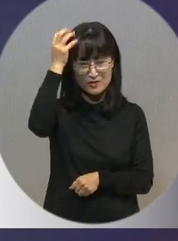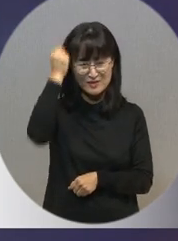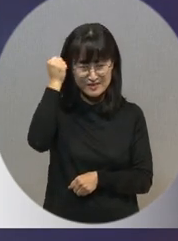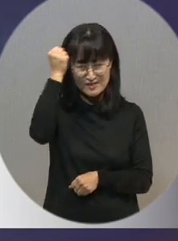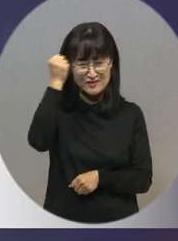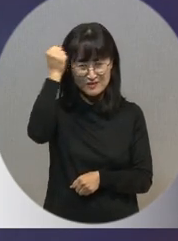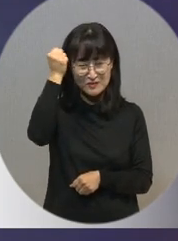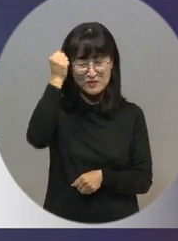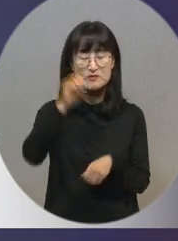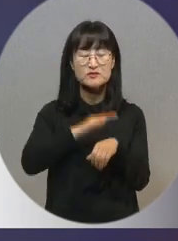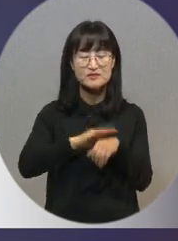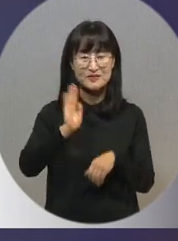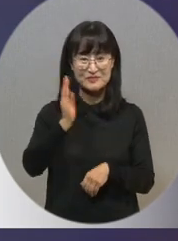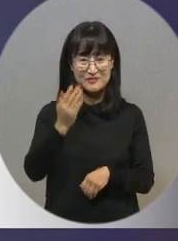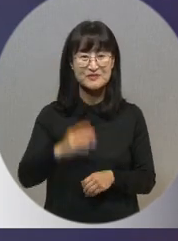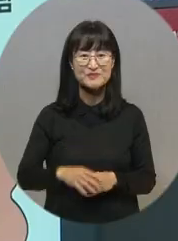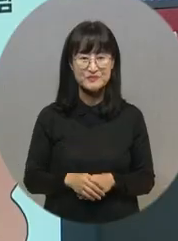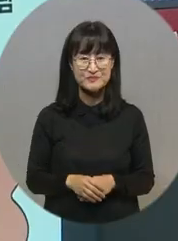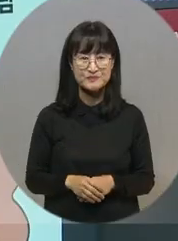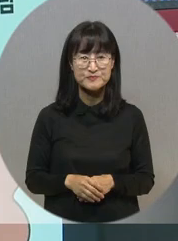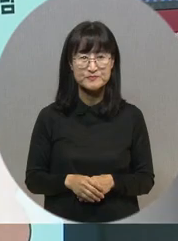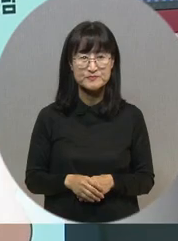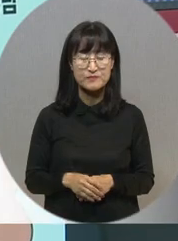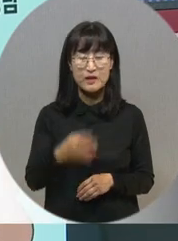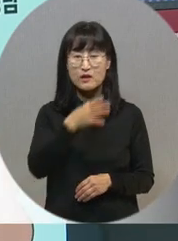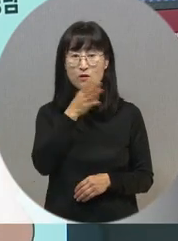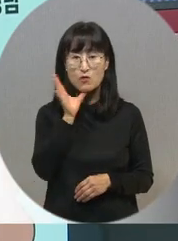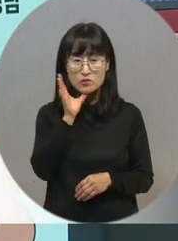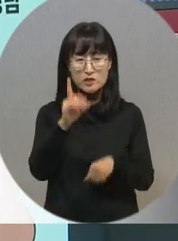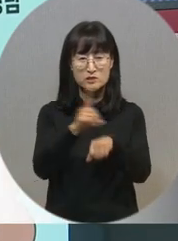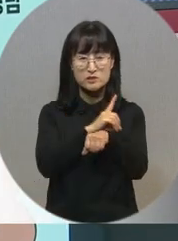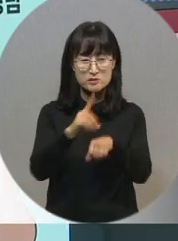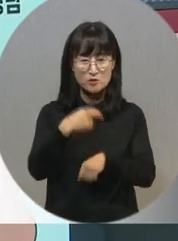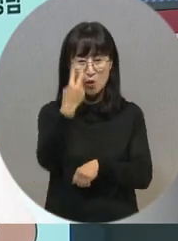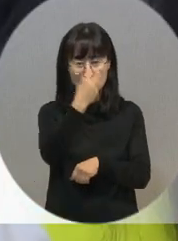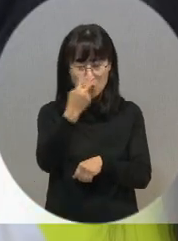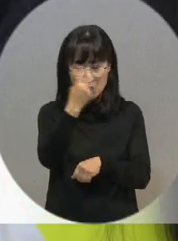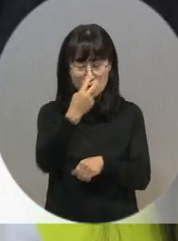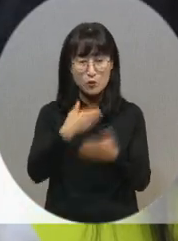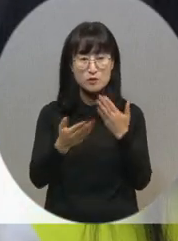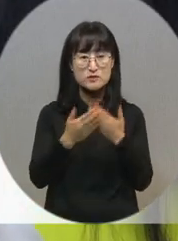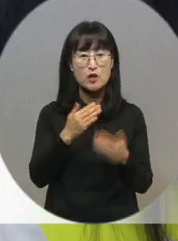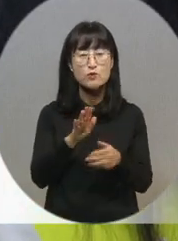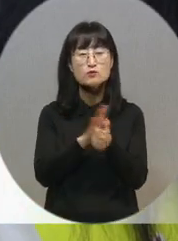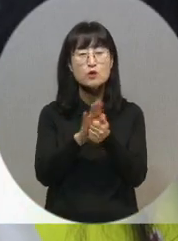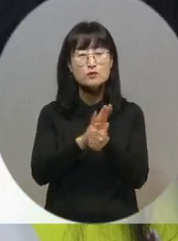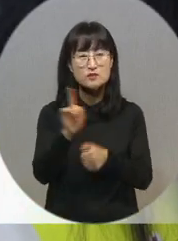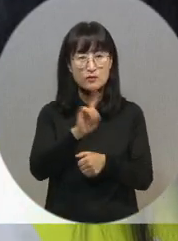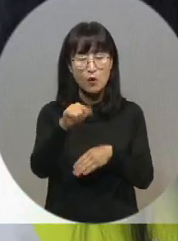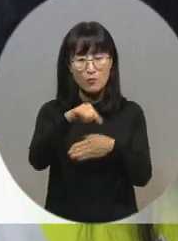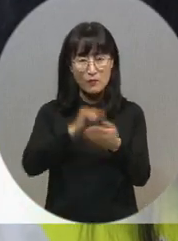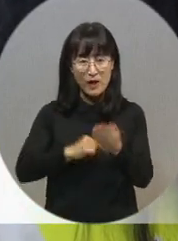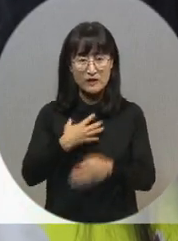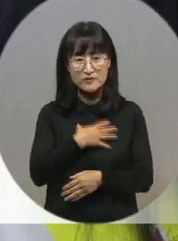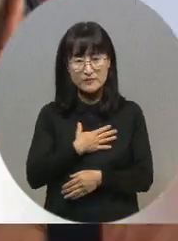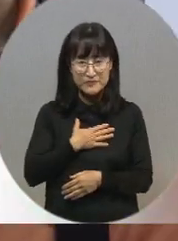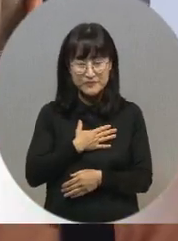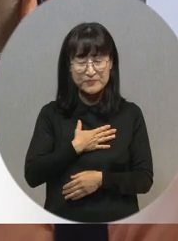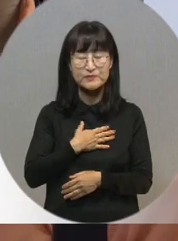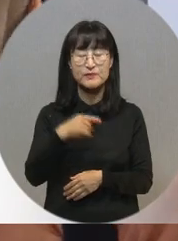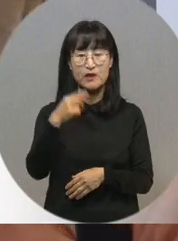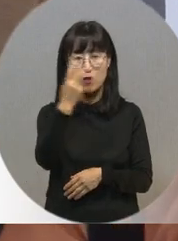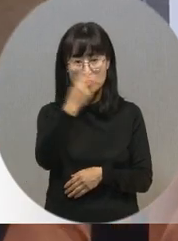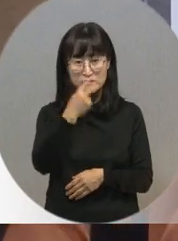잊어버리지 않고 바로 기억할 수 있을 것 같습니다. 어르신들에게 디지털 돌봄 체험 서비스는 마음 심리 검사, 건강 검사뿐만